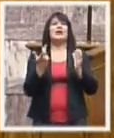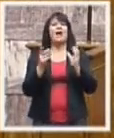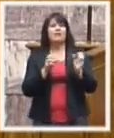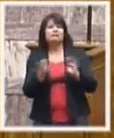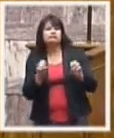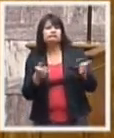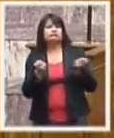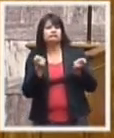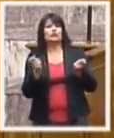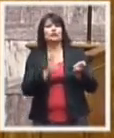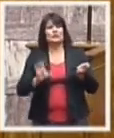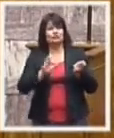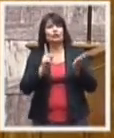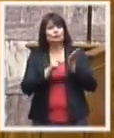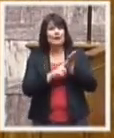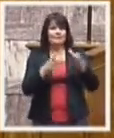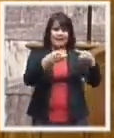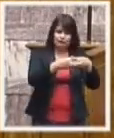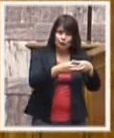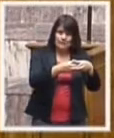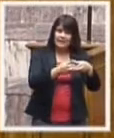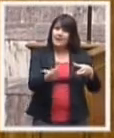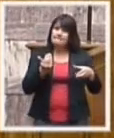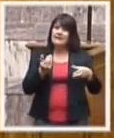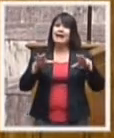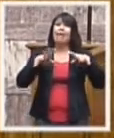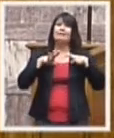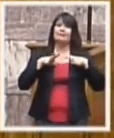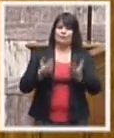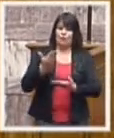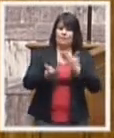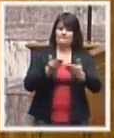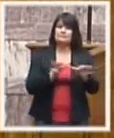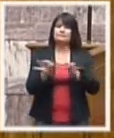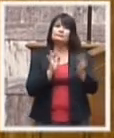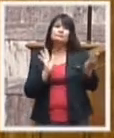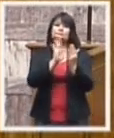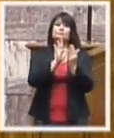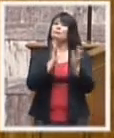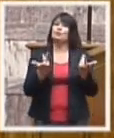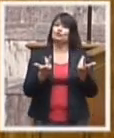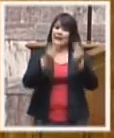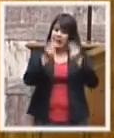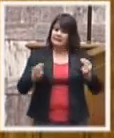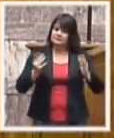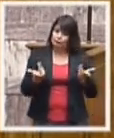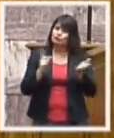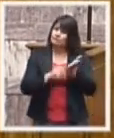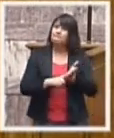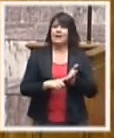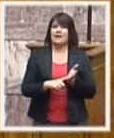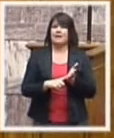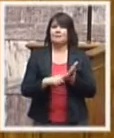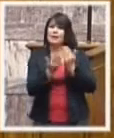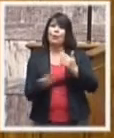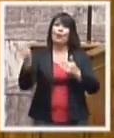τουριστικό marketing, που θα έχει εκπονήσει εκ των προτέρων έτοιμα σενάρια επικοινωνιακής αντιμετώπισης και η οποία θα βρίσκεται σε